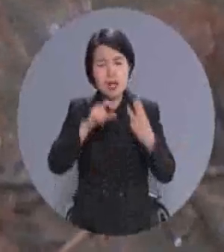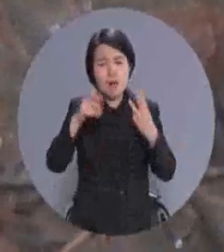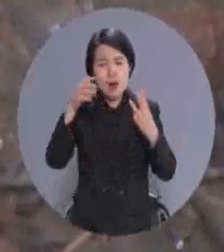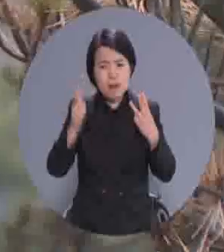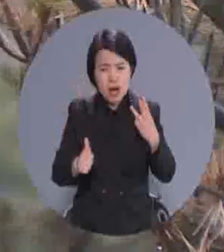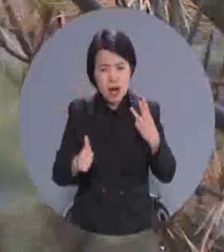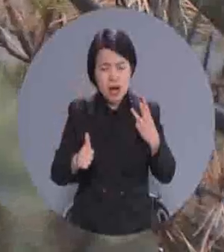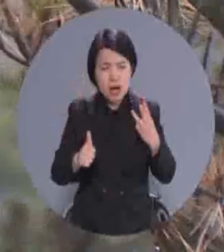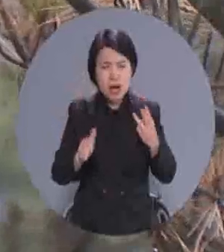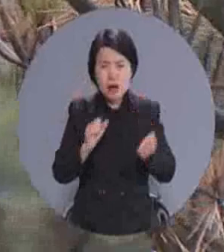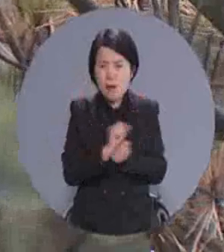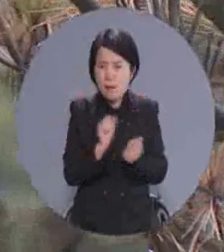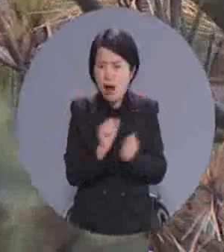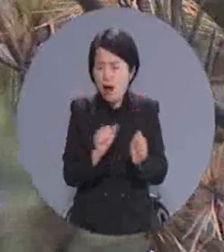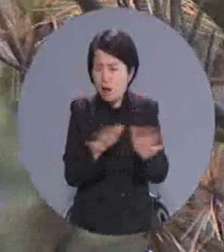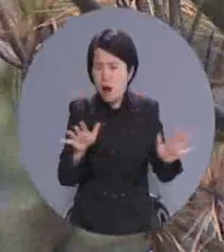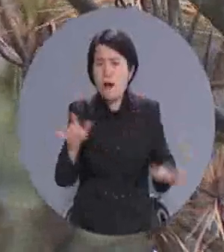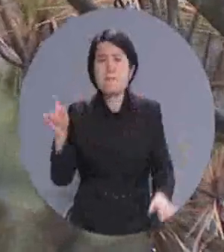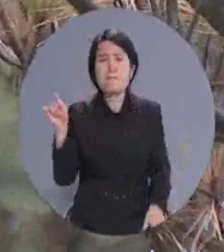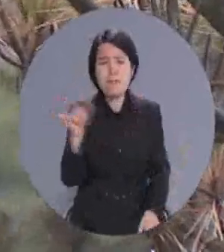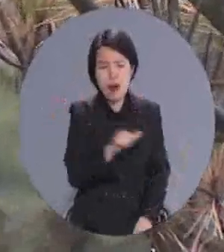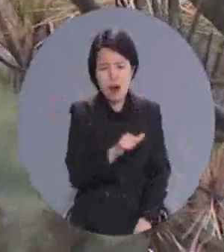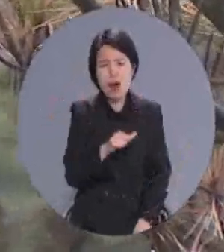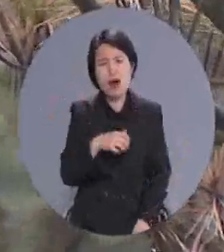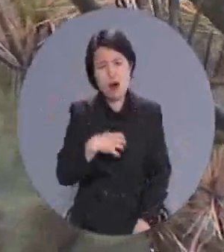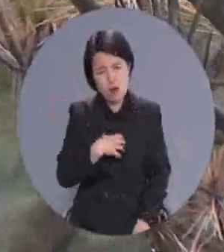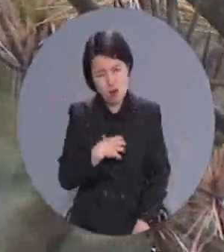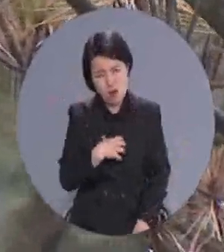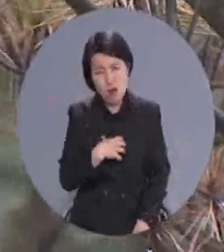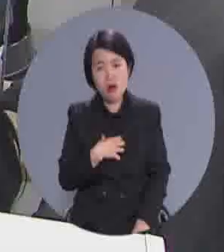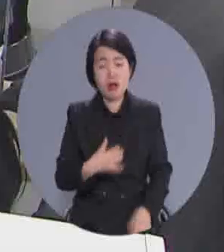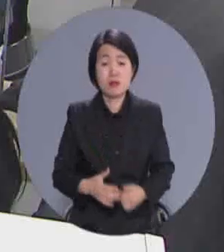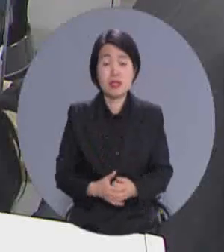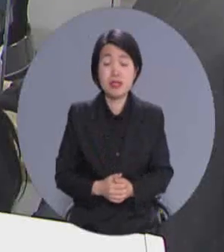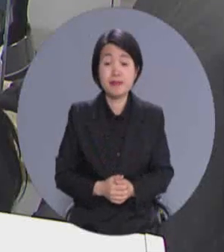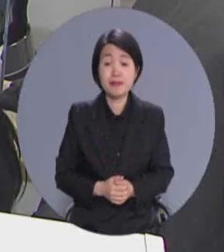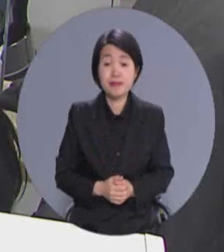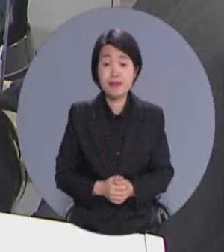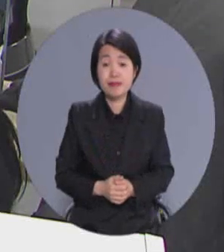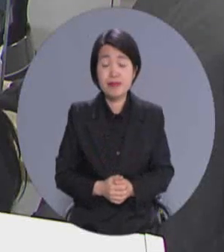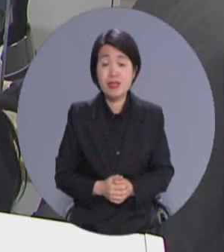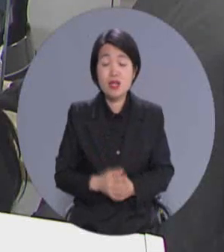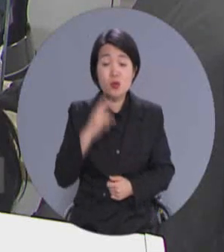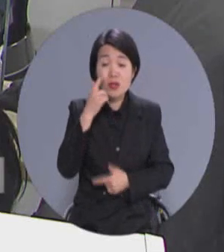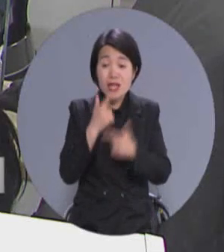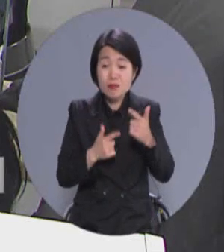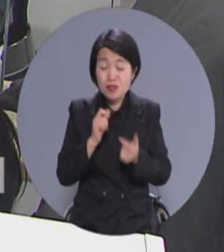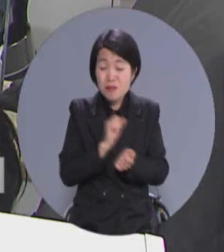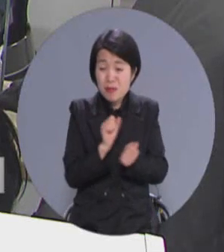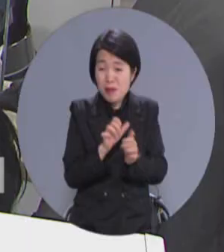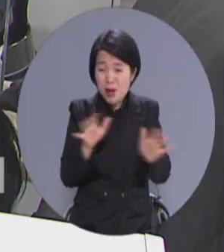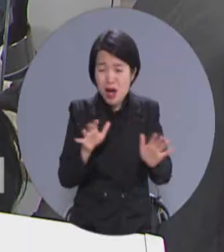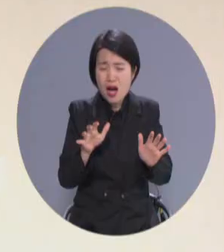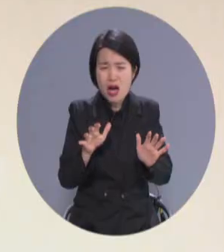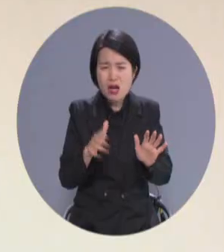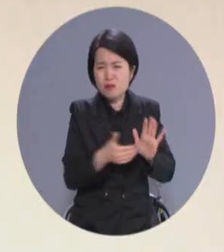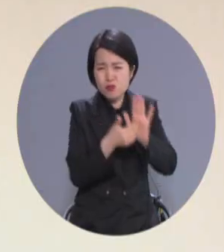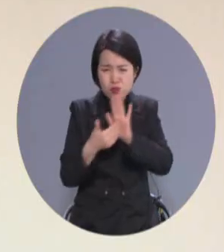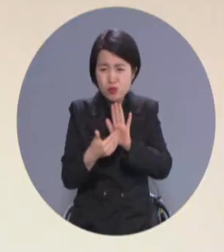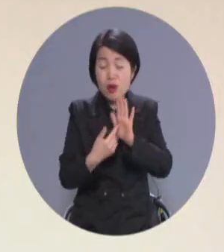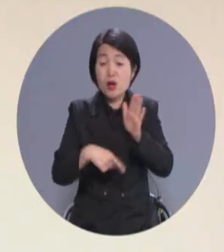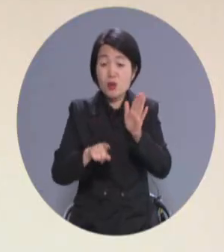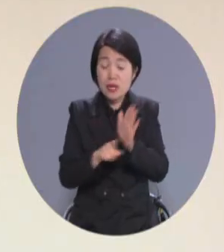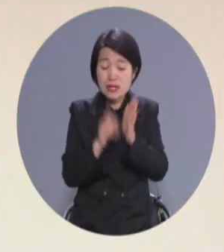되면 확산 속도도 더욱 빨라질 것으로 예측되고 있습니다. 소나무 재선충병의 추가 확산을 저지하기